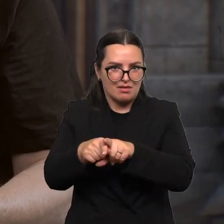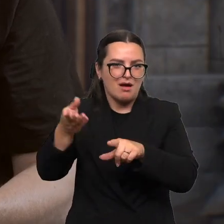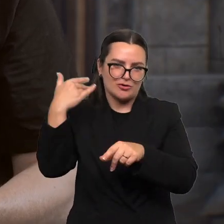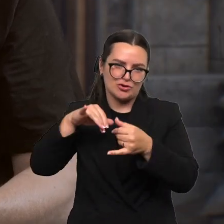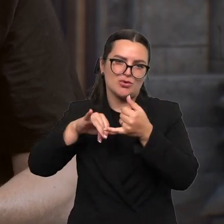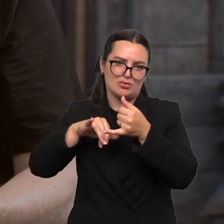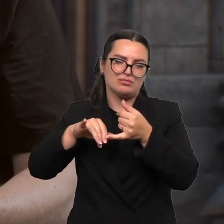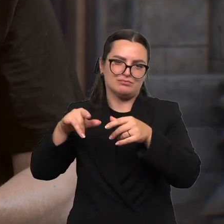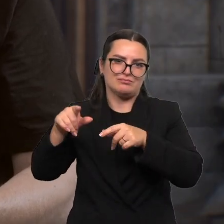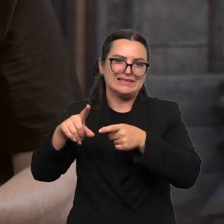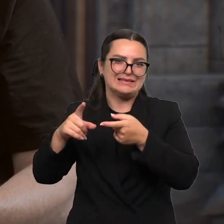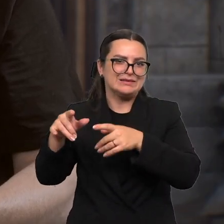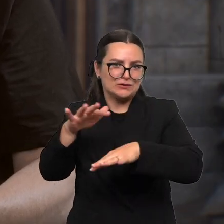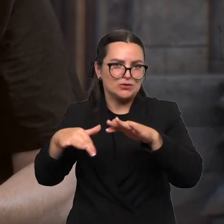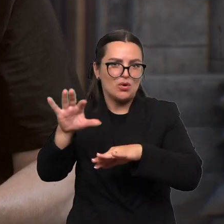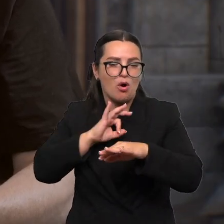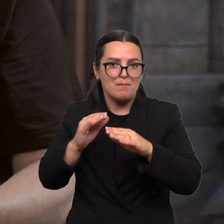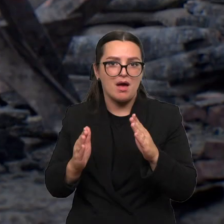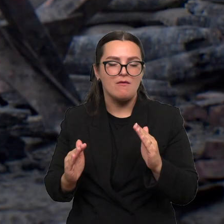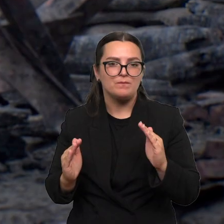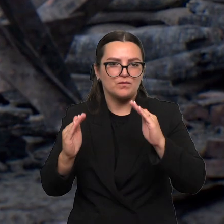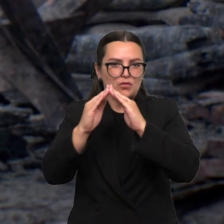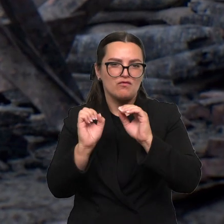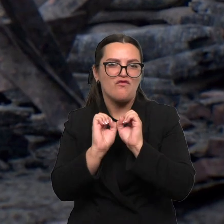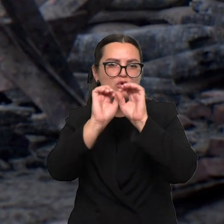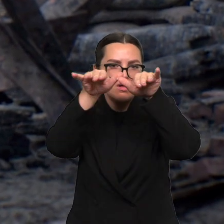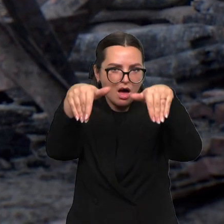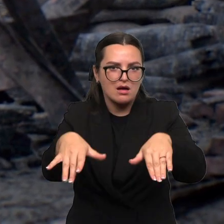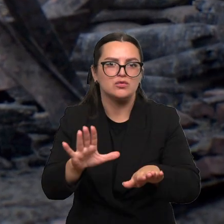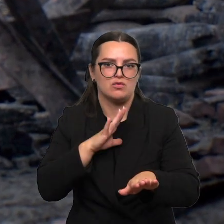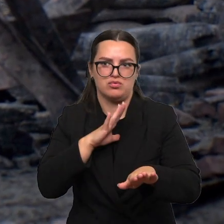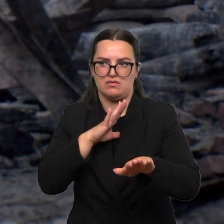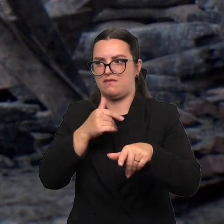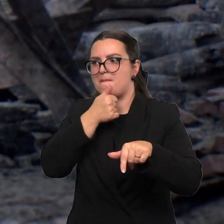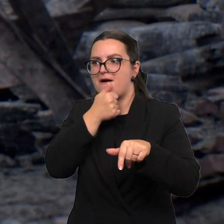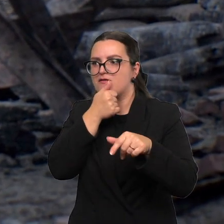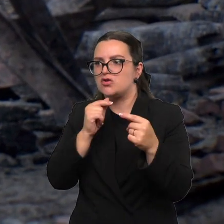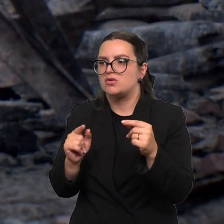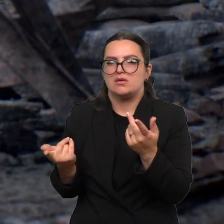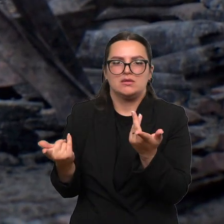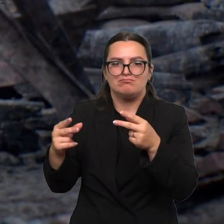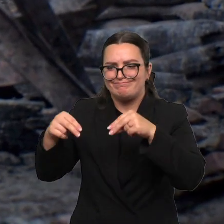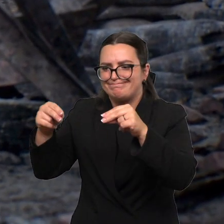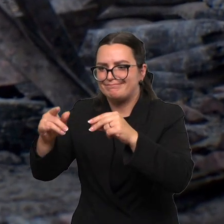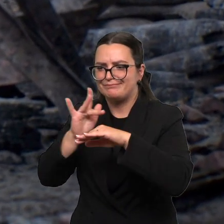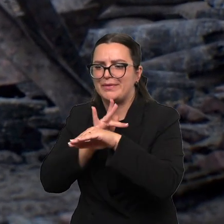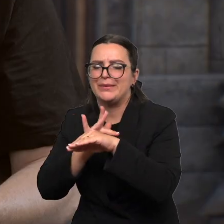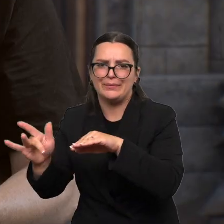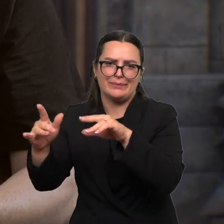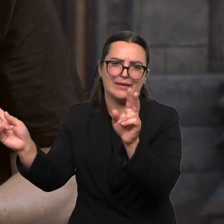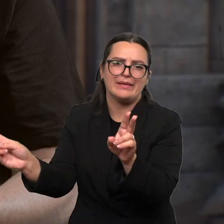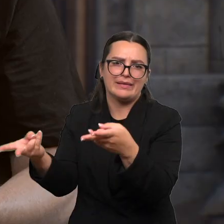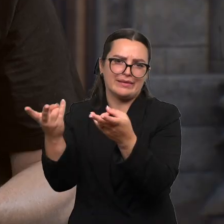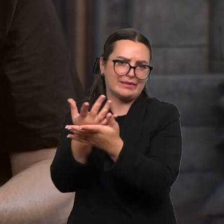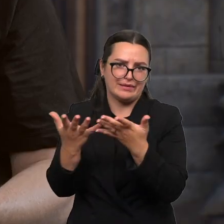žmonijos istorijoje nekartai yra buvę dėl rimtų vulkanų išsiveržimų. Ir tada žūsta derlius ir tada tavo pinigai, kiek